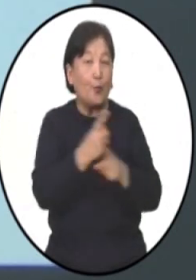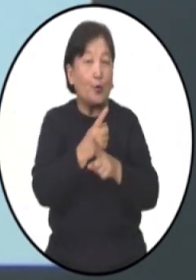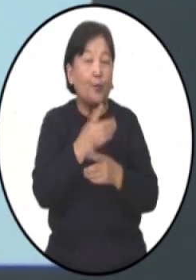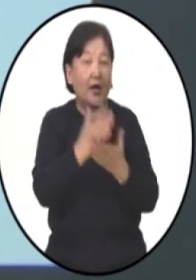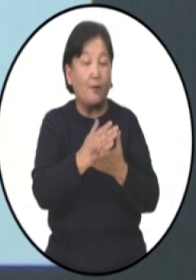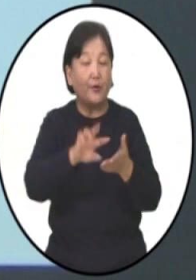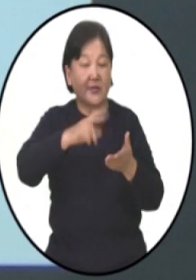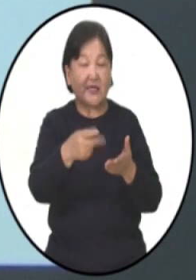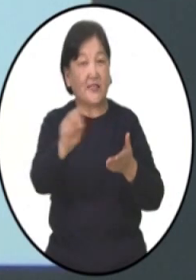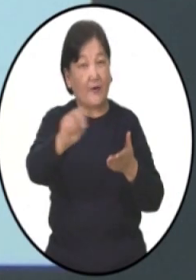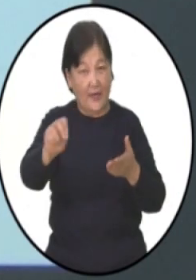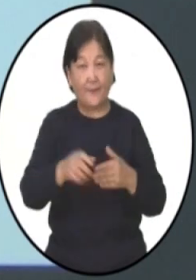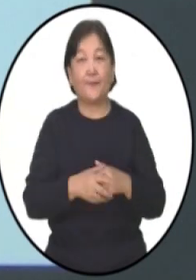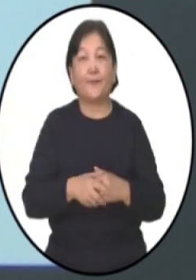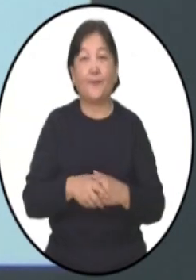тэмдэглэж аваарай.